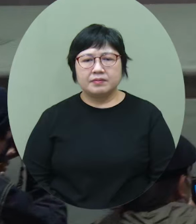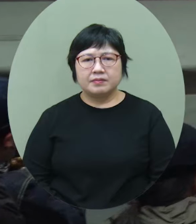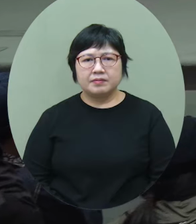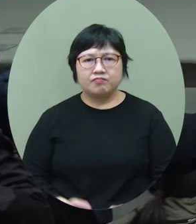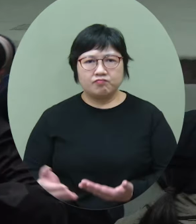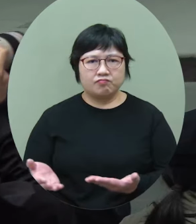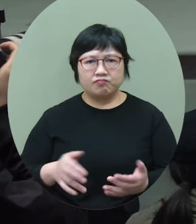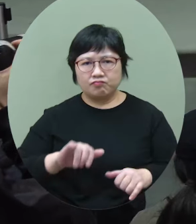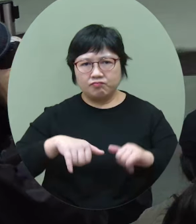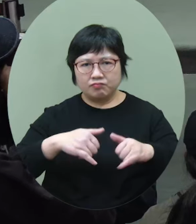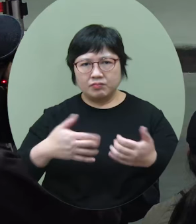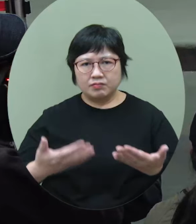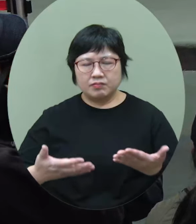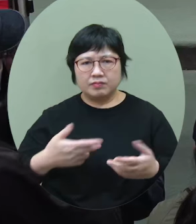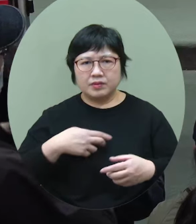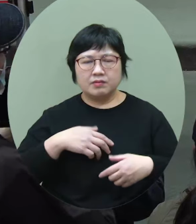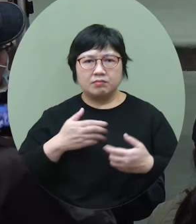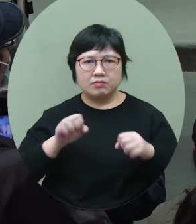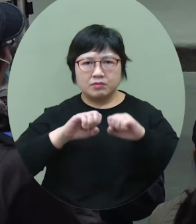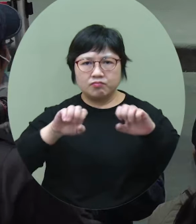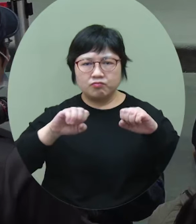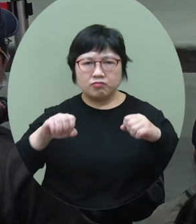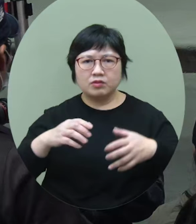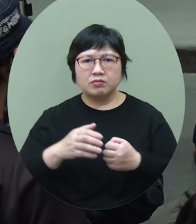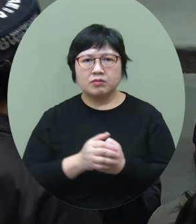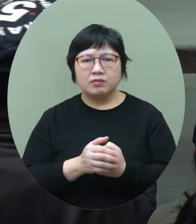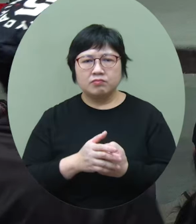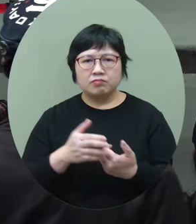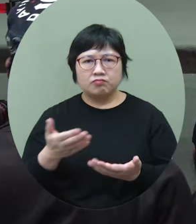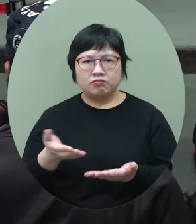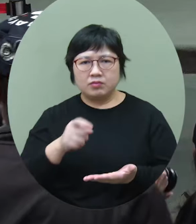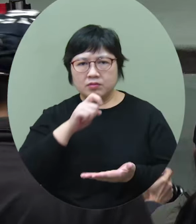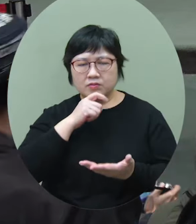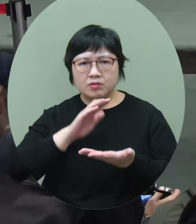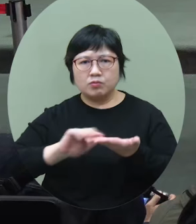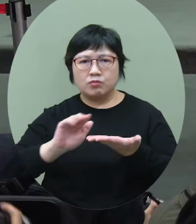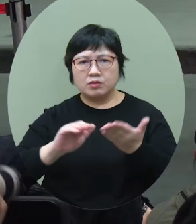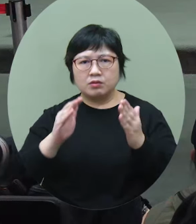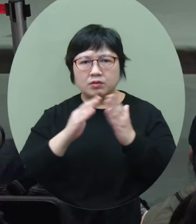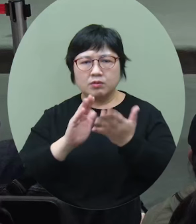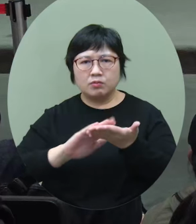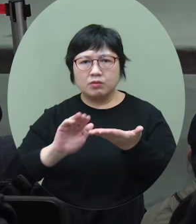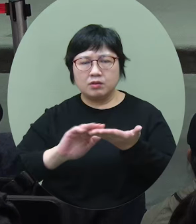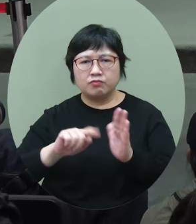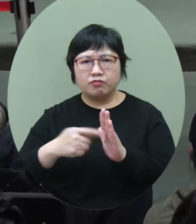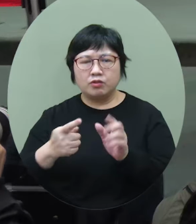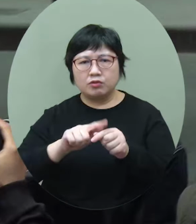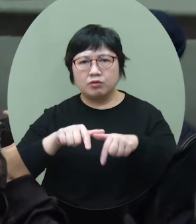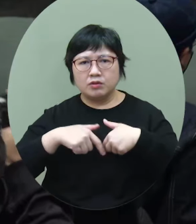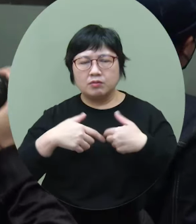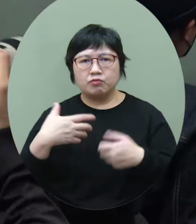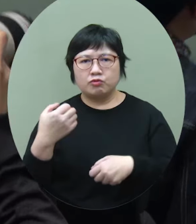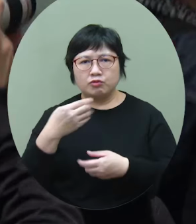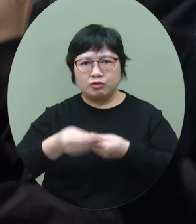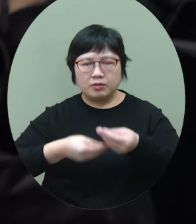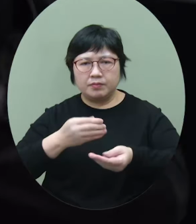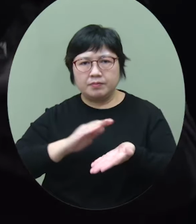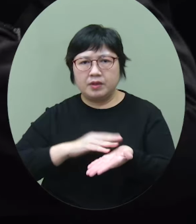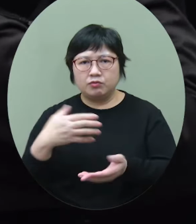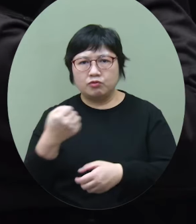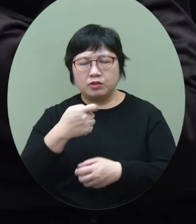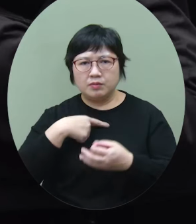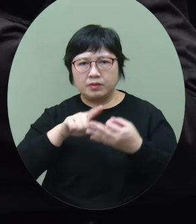歡迎大家來到今天的簡報會，台上面呢我們有衛生署衛生防護中心傳染病處主任張竹君醫生和醫院